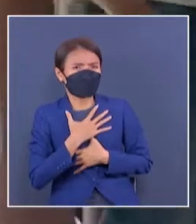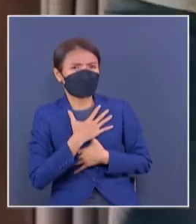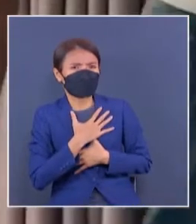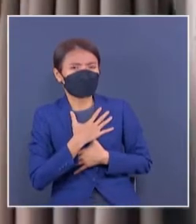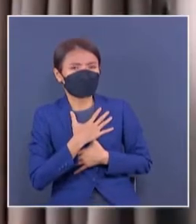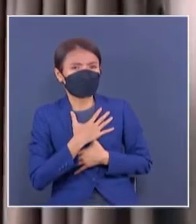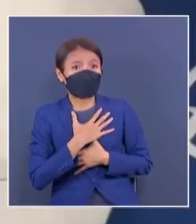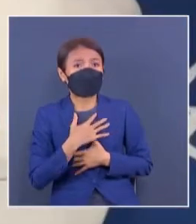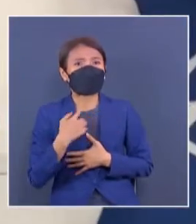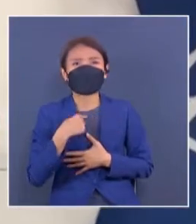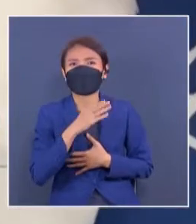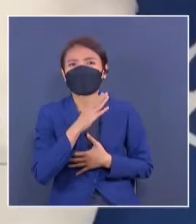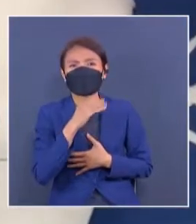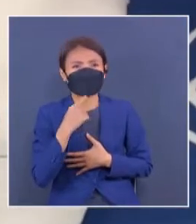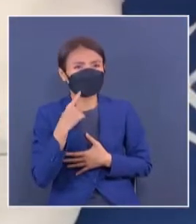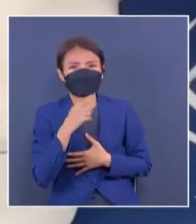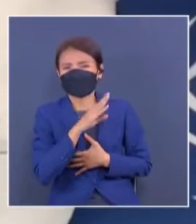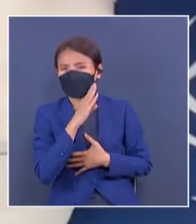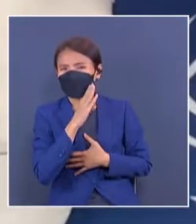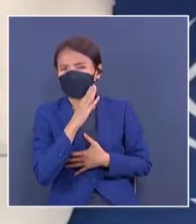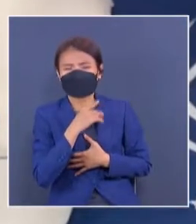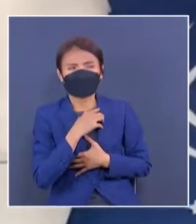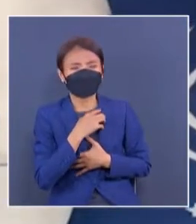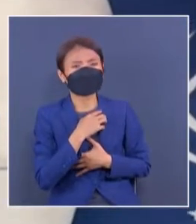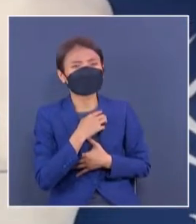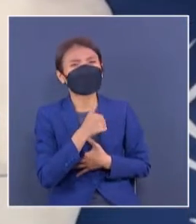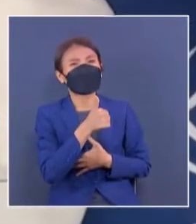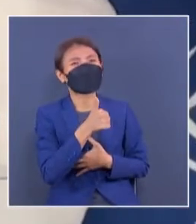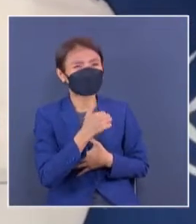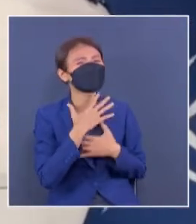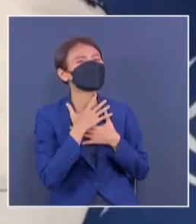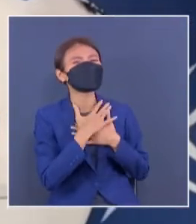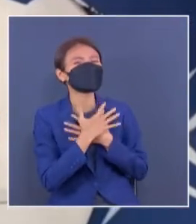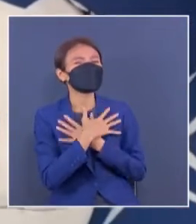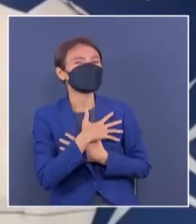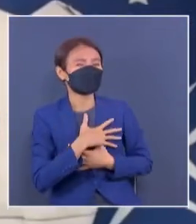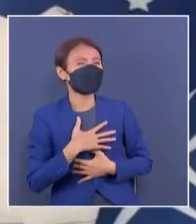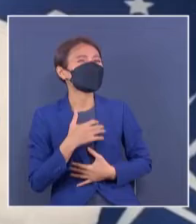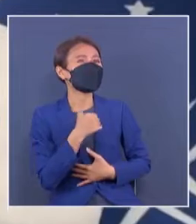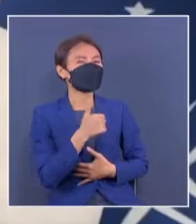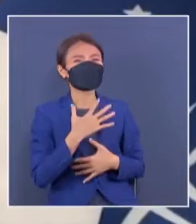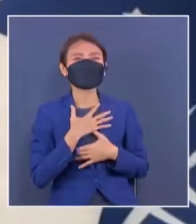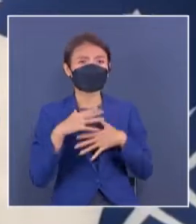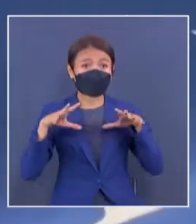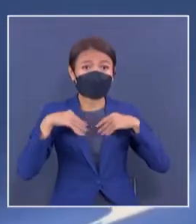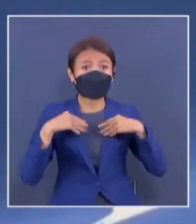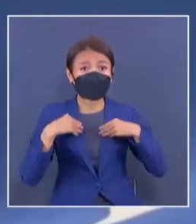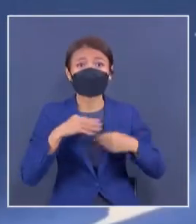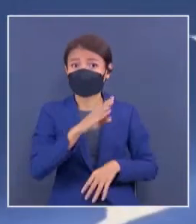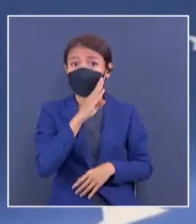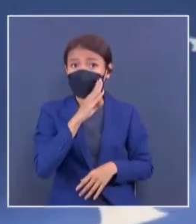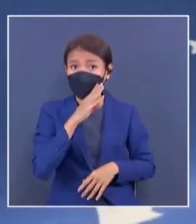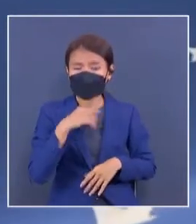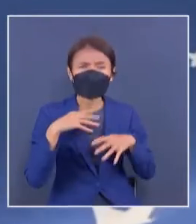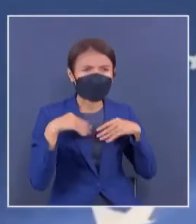ยอมแกล้งเป็นว่าสมยอมแล้วก็ออกอุบายคือเพื่อความปลอดภัยอ่ะ ครับ ลักษณะเหมือนยอมไปก่อนแล้ว